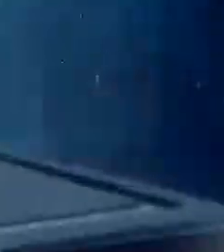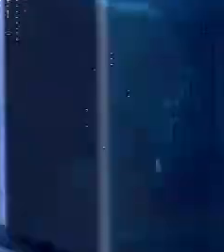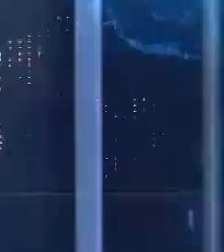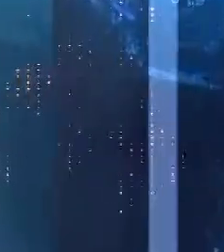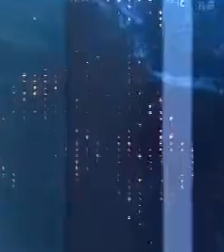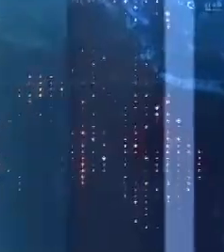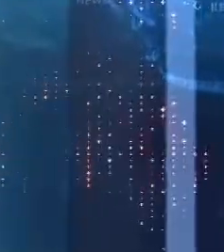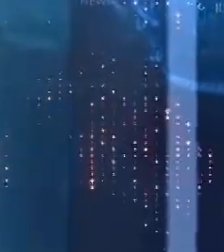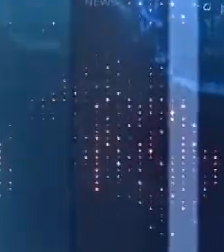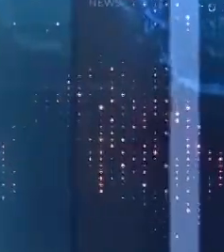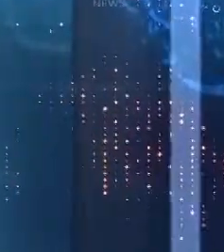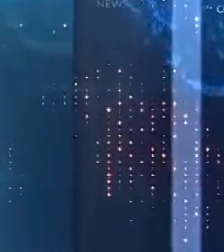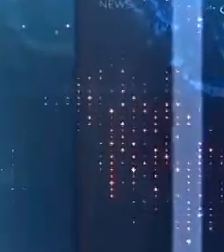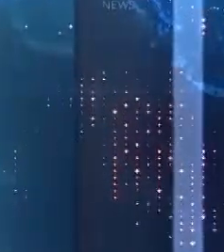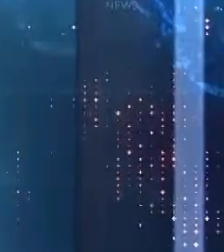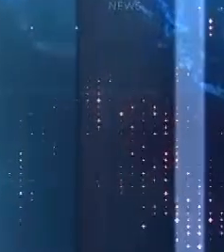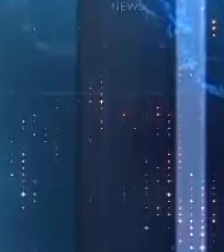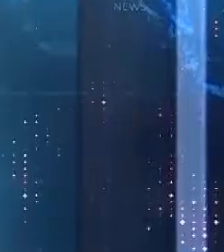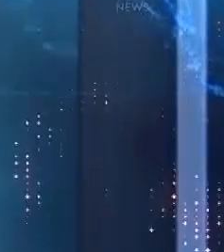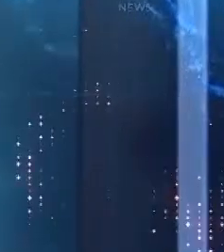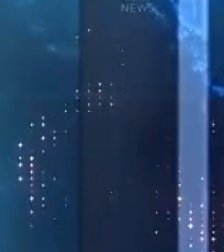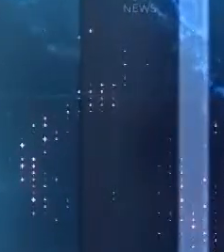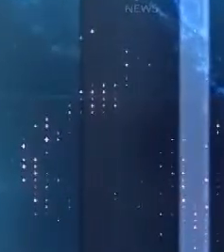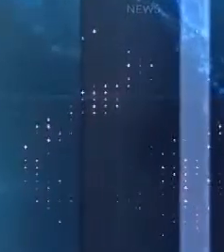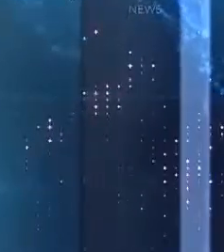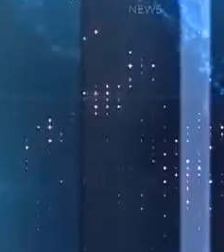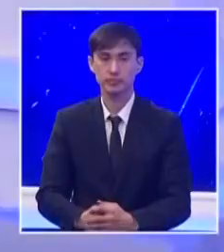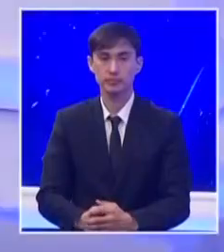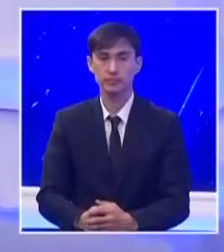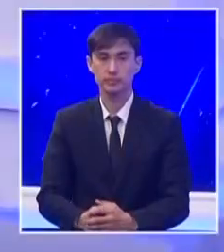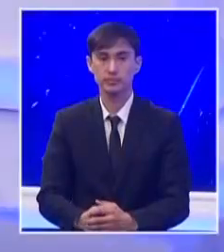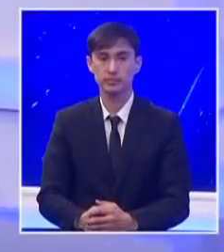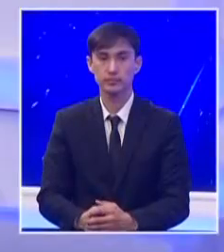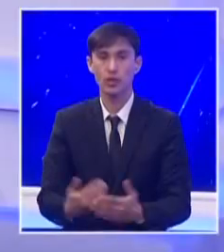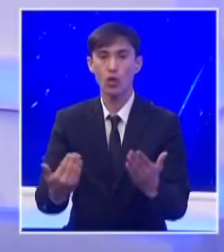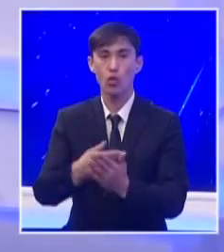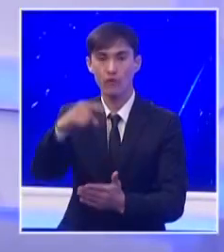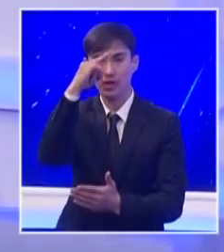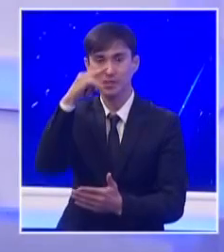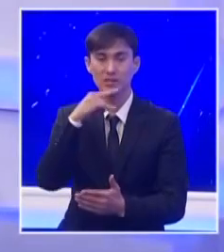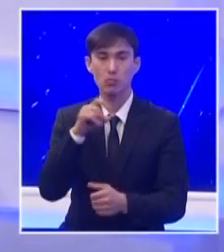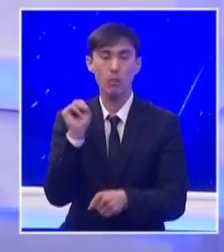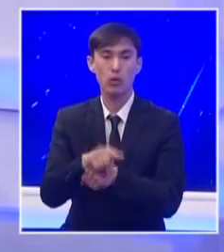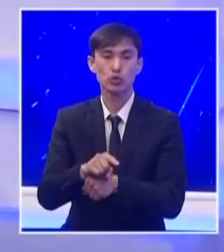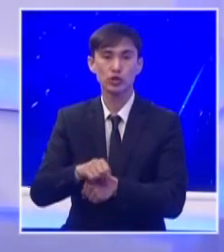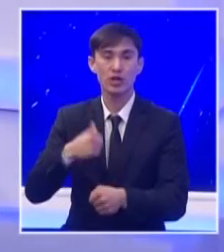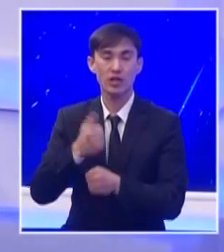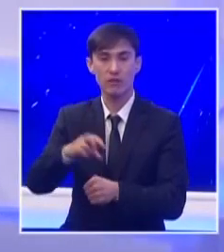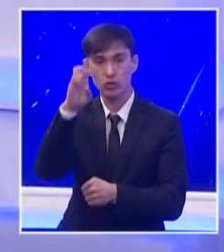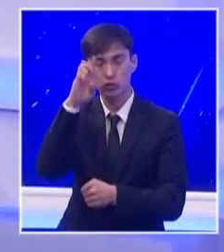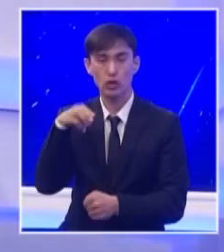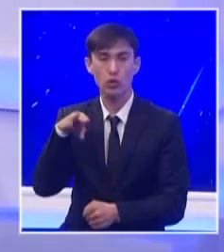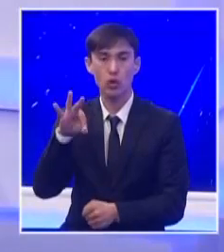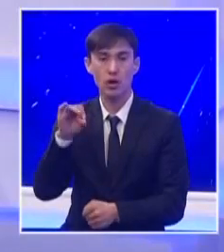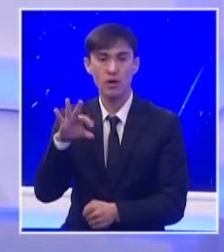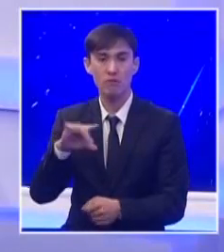Евгения Присяжная, Жасулан Шинкинже, телеканал ЖТСУ. Новый Казахстан. По поручению главы государства